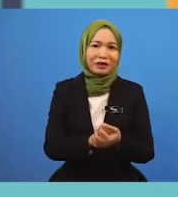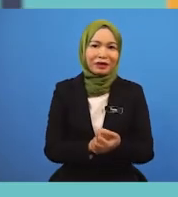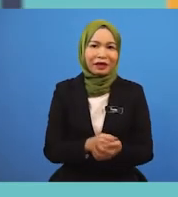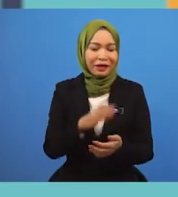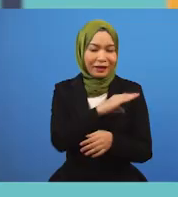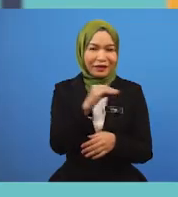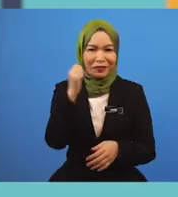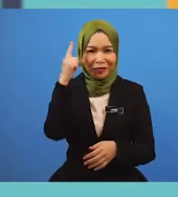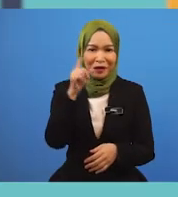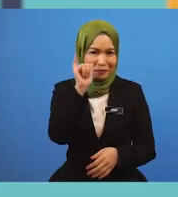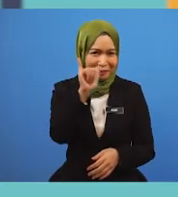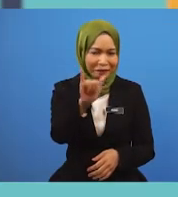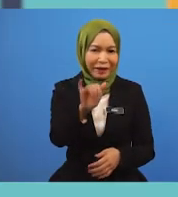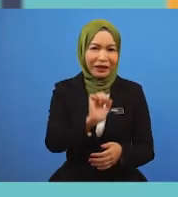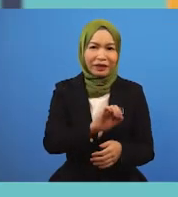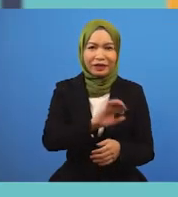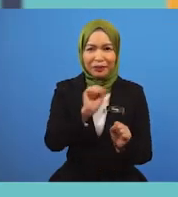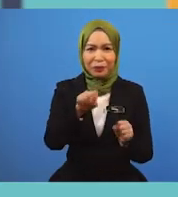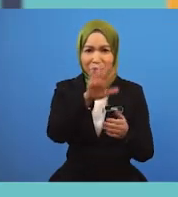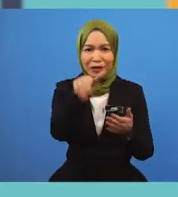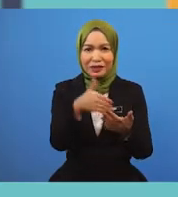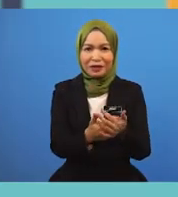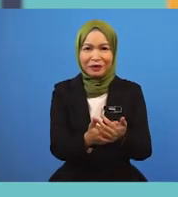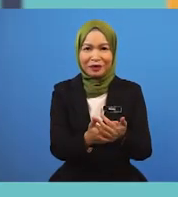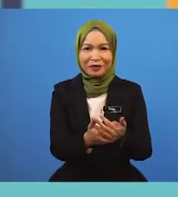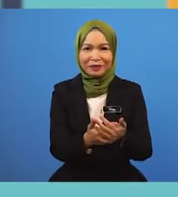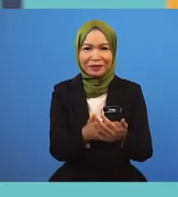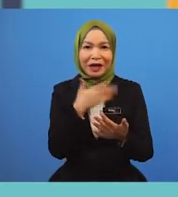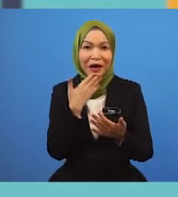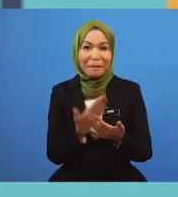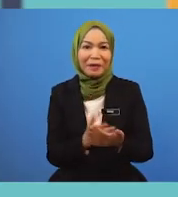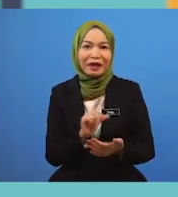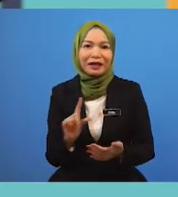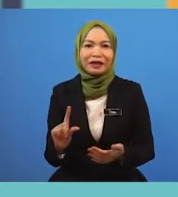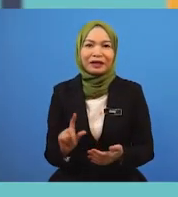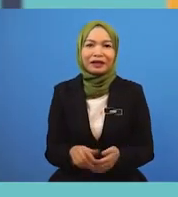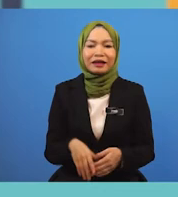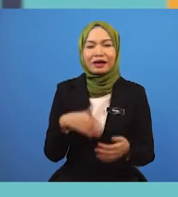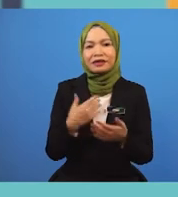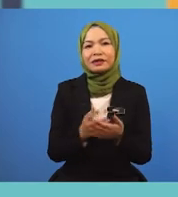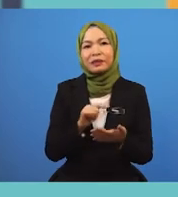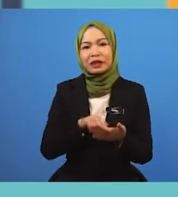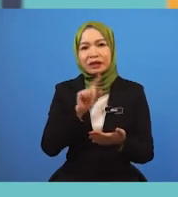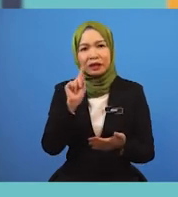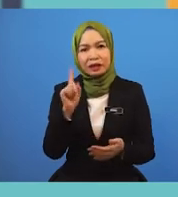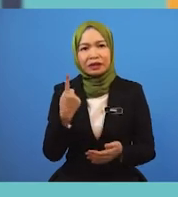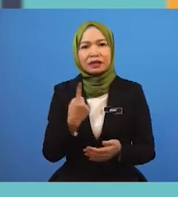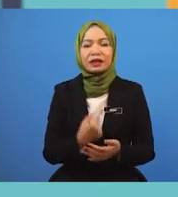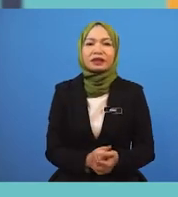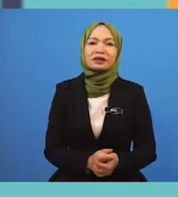Ya, bolehkan semua? Baiklah, murid-murid. Sampai di sini